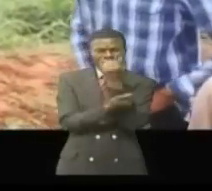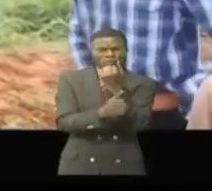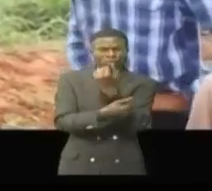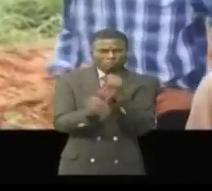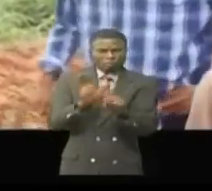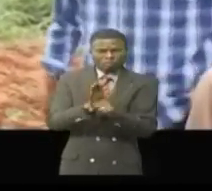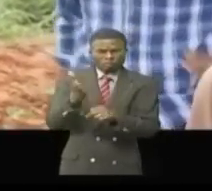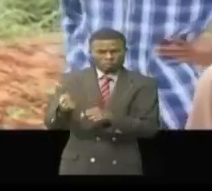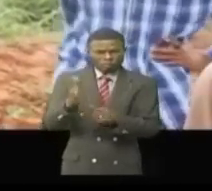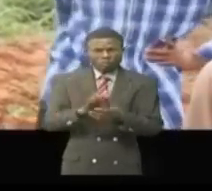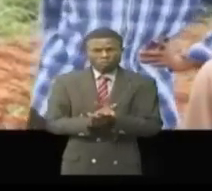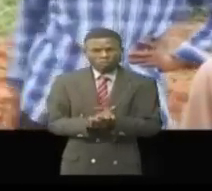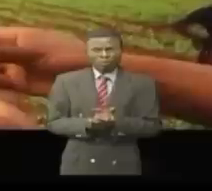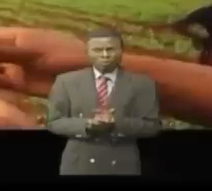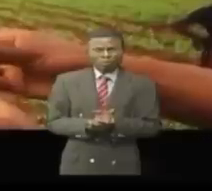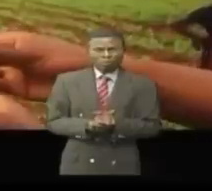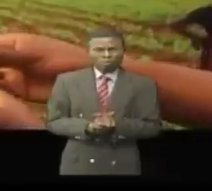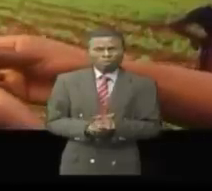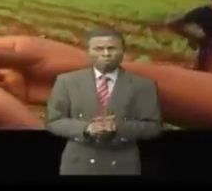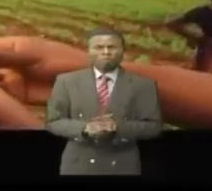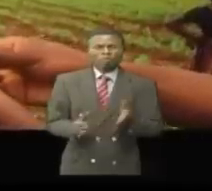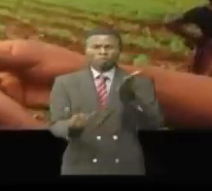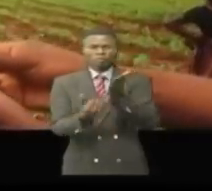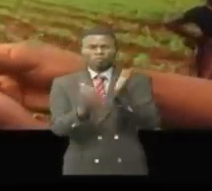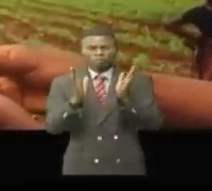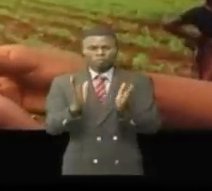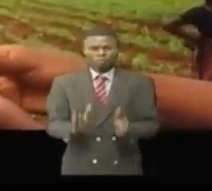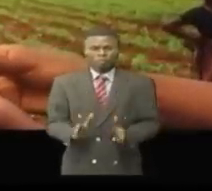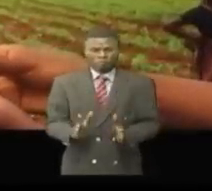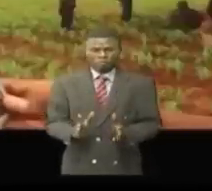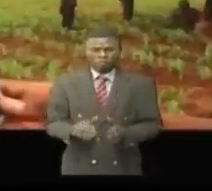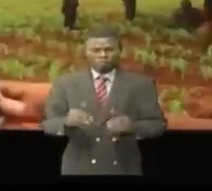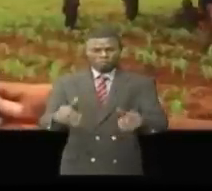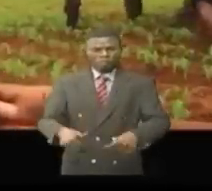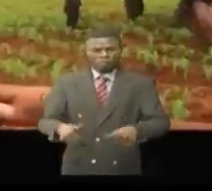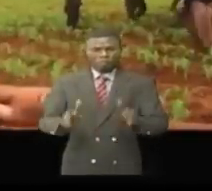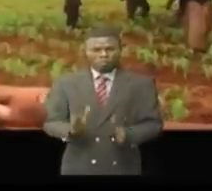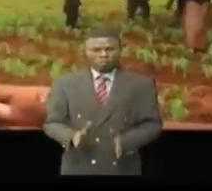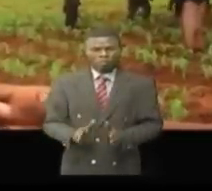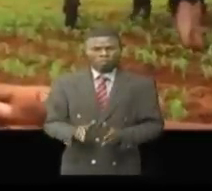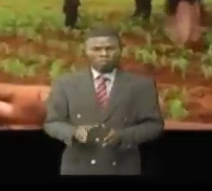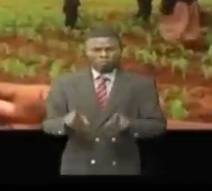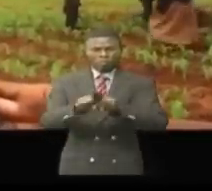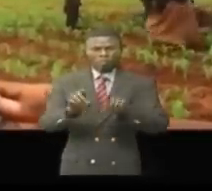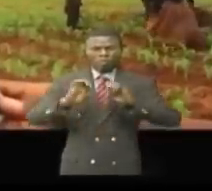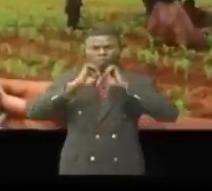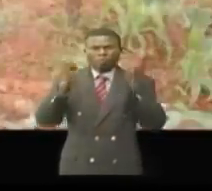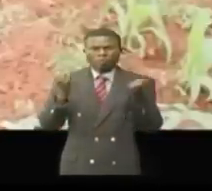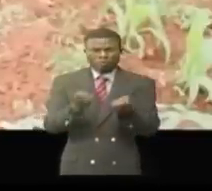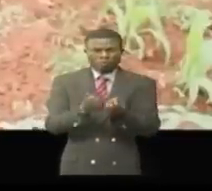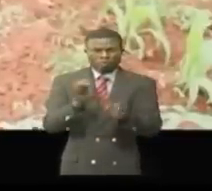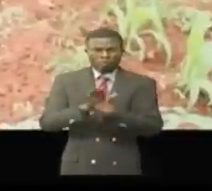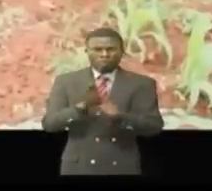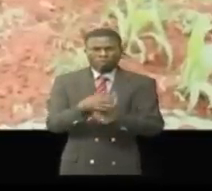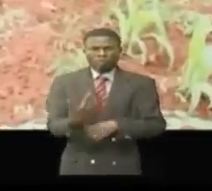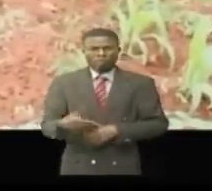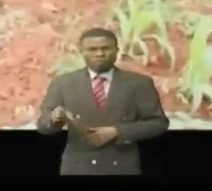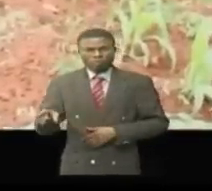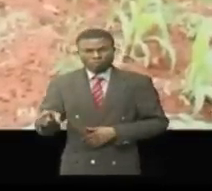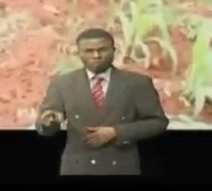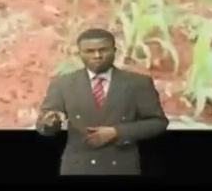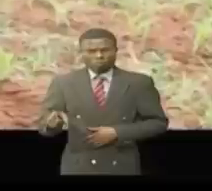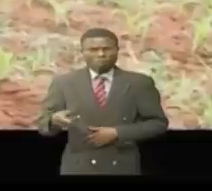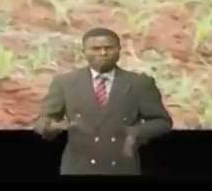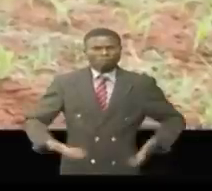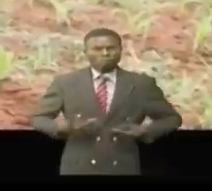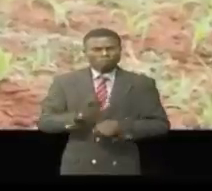Après les séances pratiques, les ingénieurs de l'Institut international d'agriculture tropicale et de l'entreprise BioAgroBusiness ont apprécié